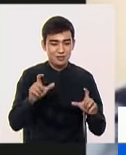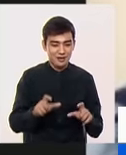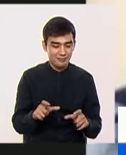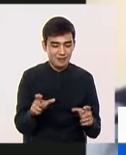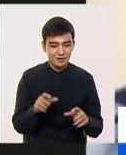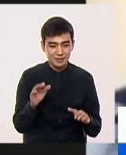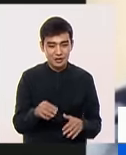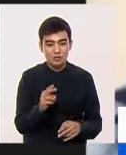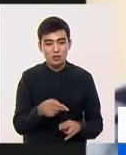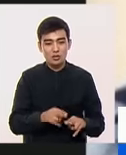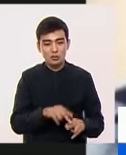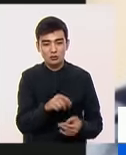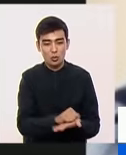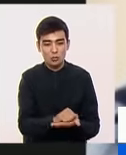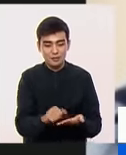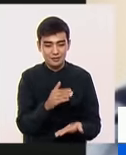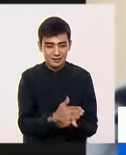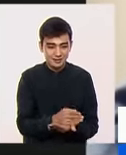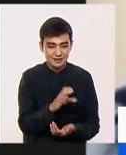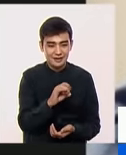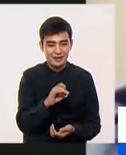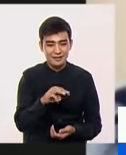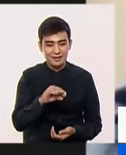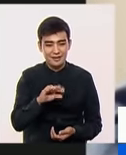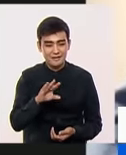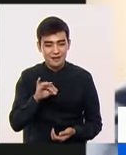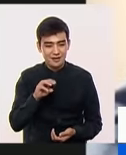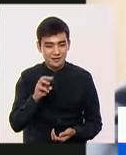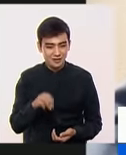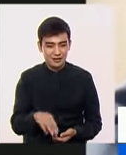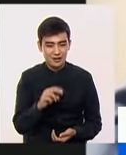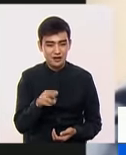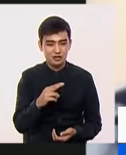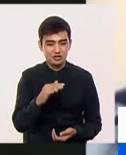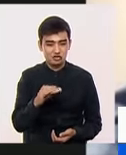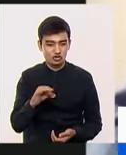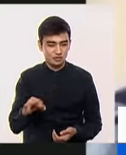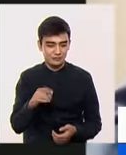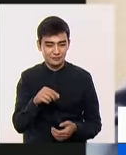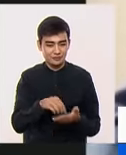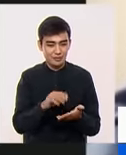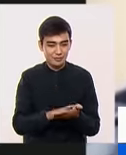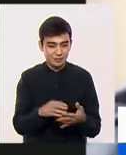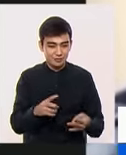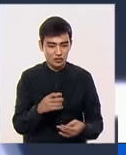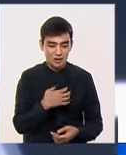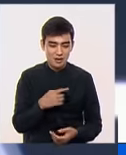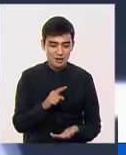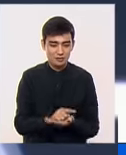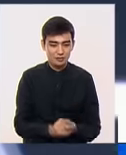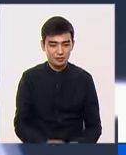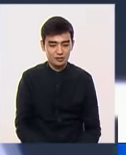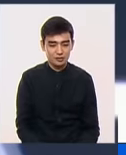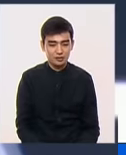которые сертифицированы и у которых есть сертификат защиты hd gps это в браузерной строке обязательно пород на быть эта строчка как